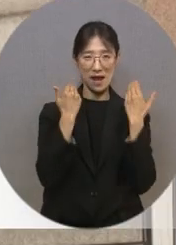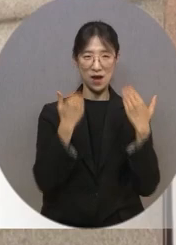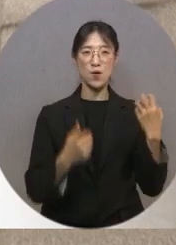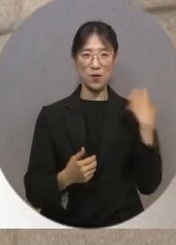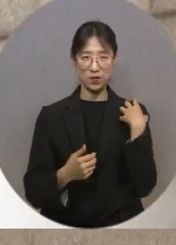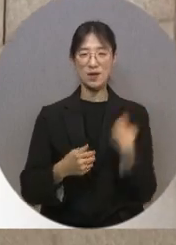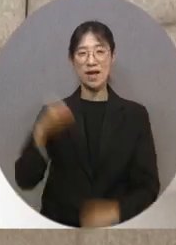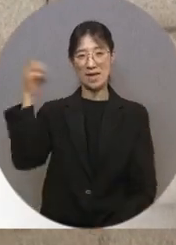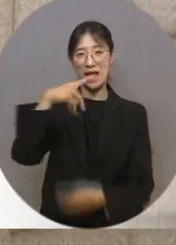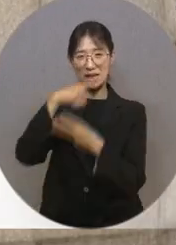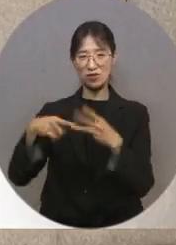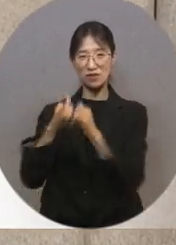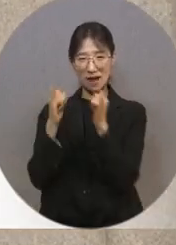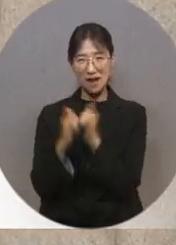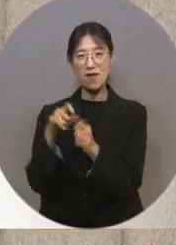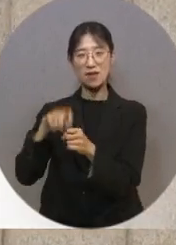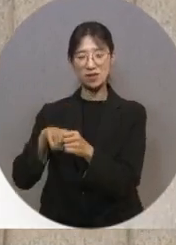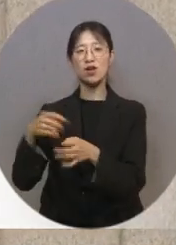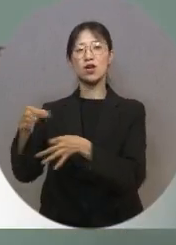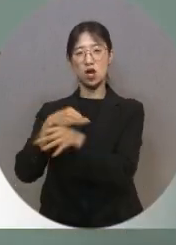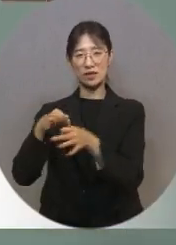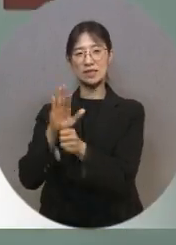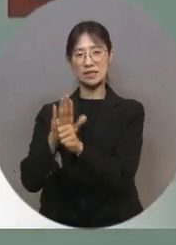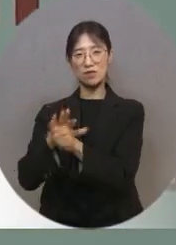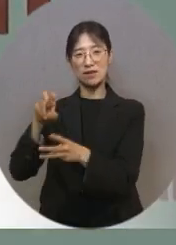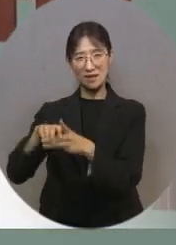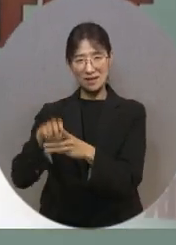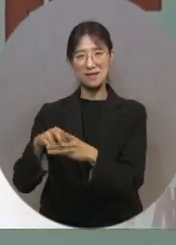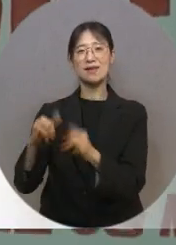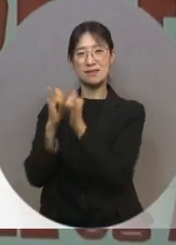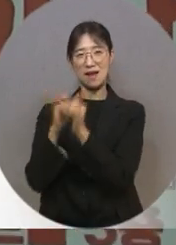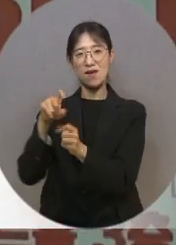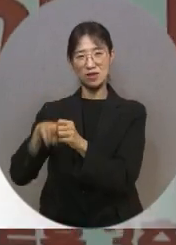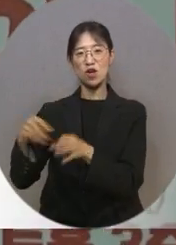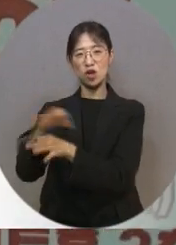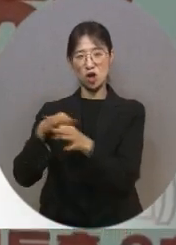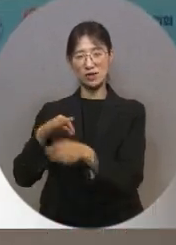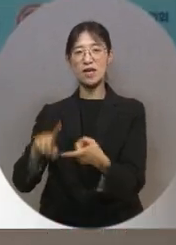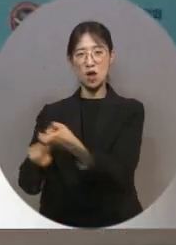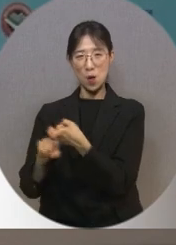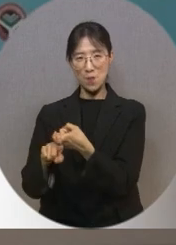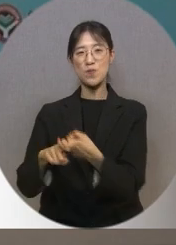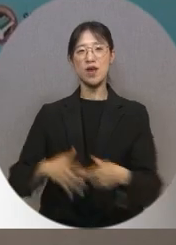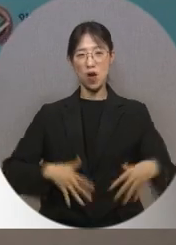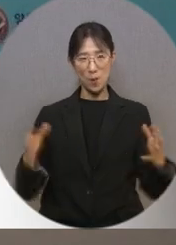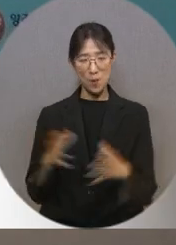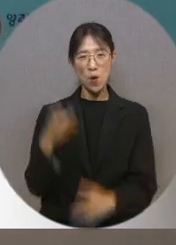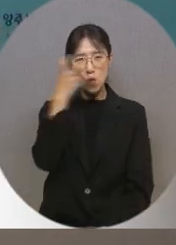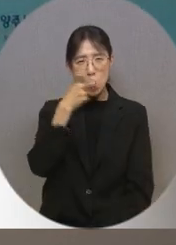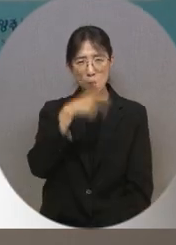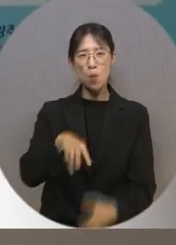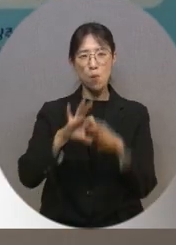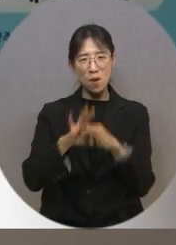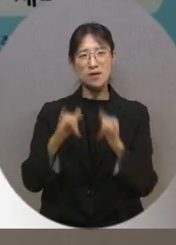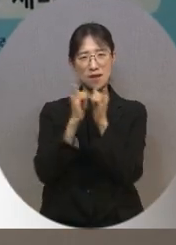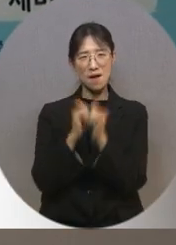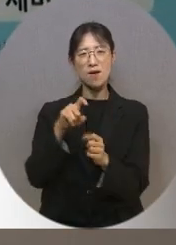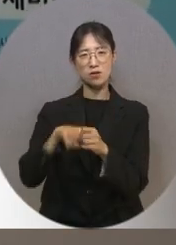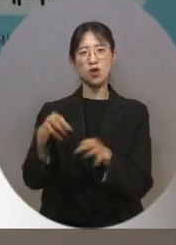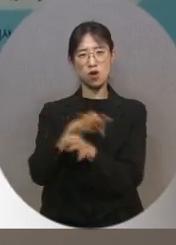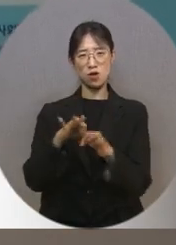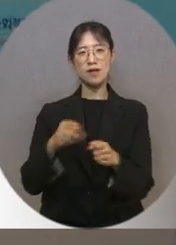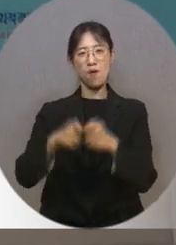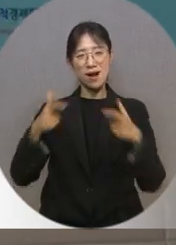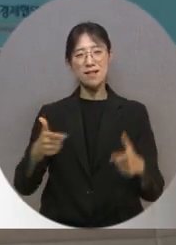주최하고 양주시 사회적 경제지원센터와 사회적 경제협의회가 협력하여 돌봄 영역의 사회적 경제 확대